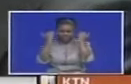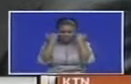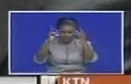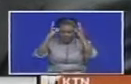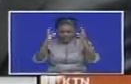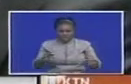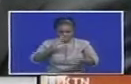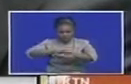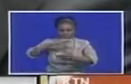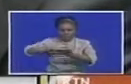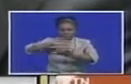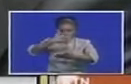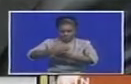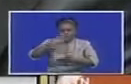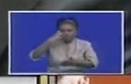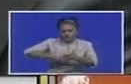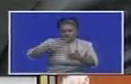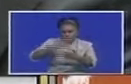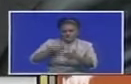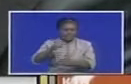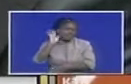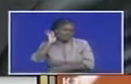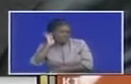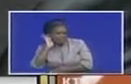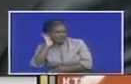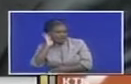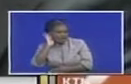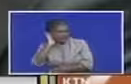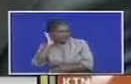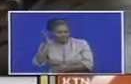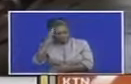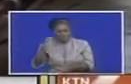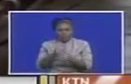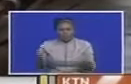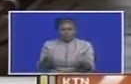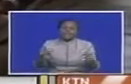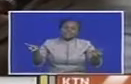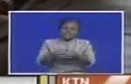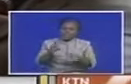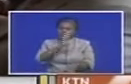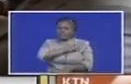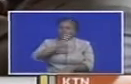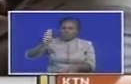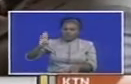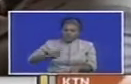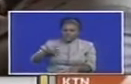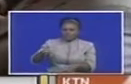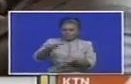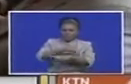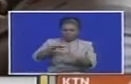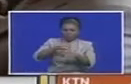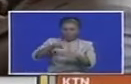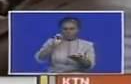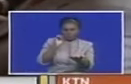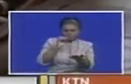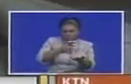zabuni iliyotolewa kwa kampuni ya Olive Telecommunications Private Limited itajulikana. Bodi ya kutathmini zabuni za taifa ilifutilia